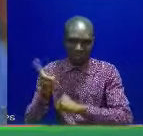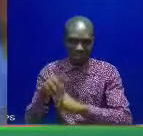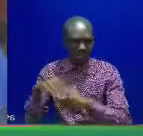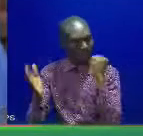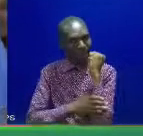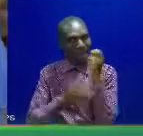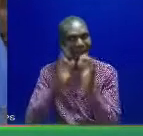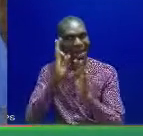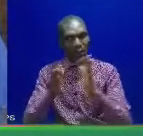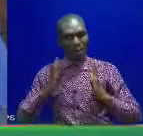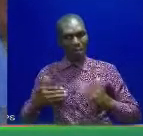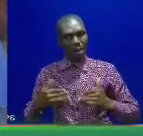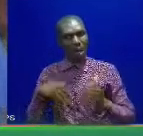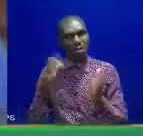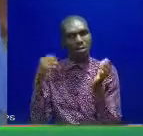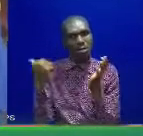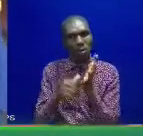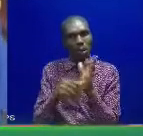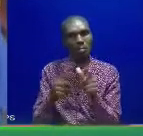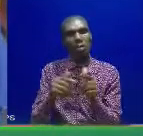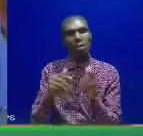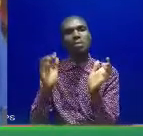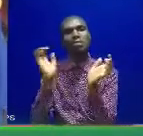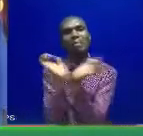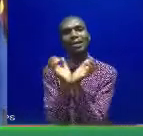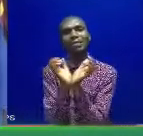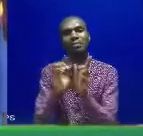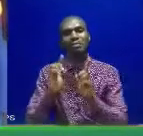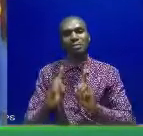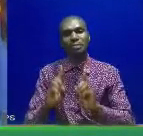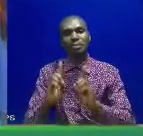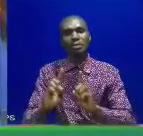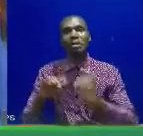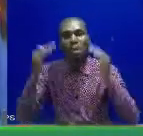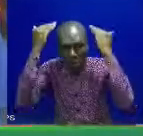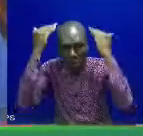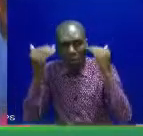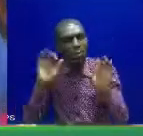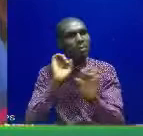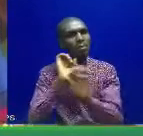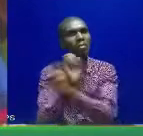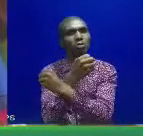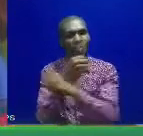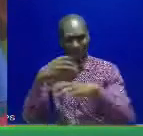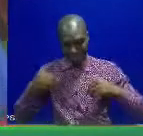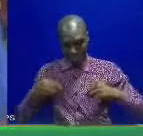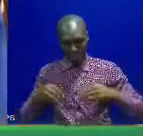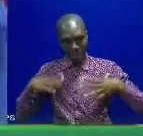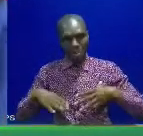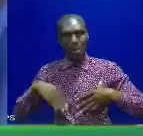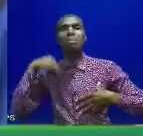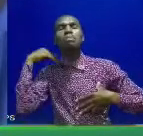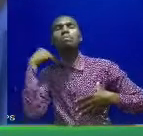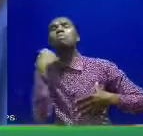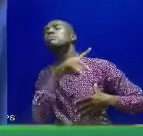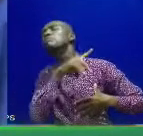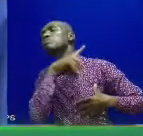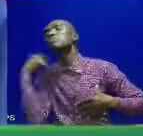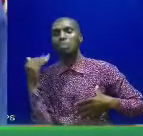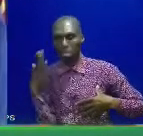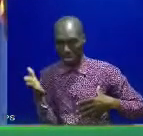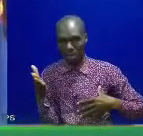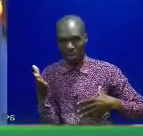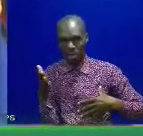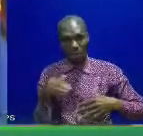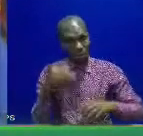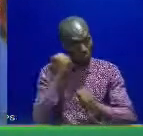mekosa, ashikwe na apirego kotini, aenda face the law. Na tuwezi kubali watu kupikopiko na kuwawa hivyo ofofyo. Tunafanya